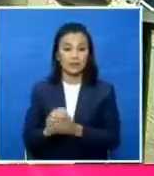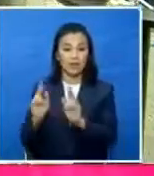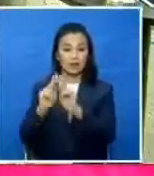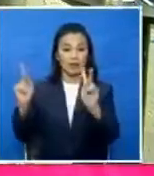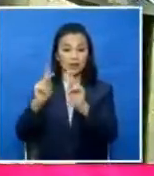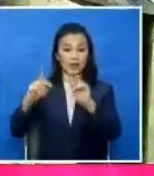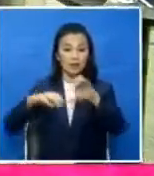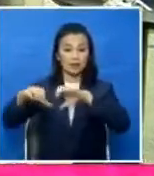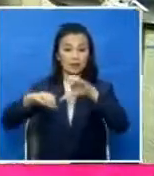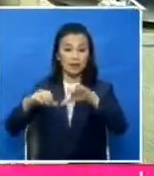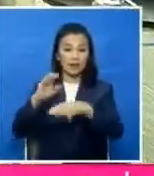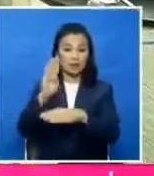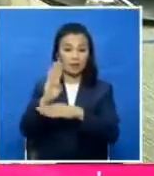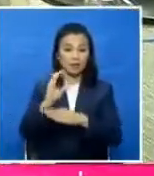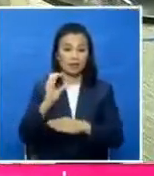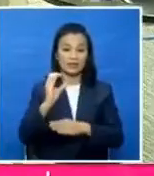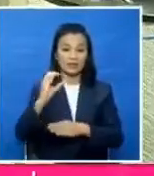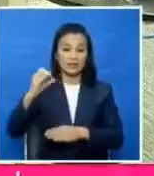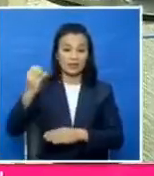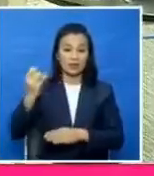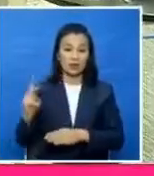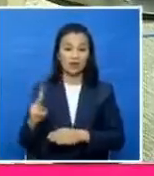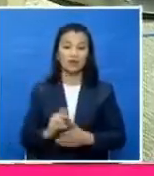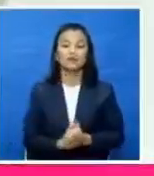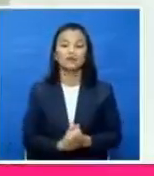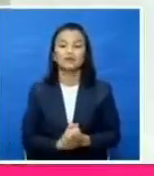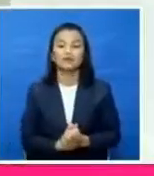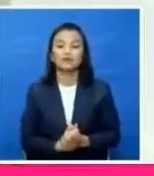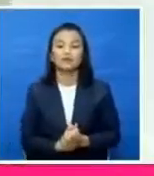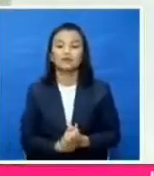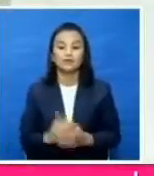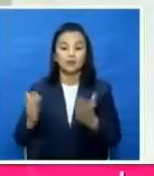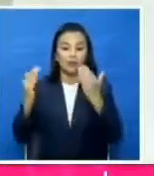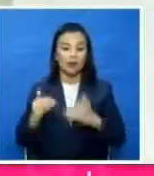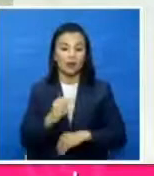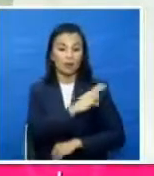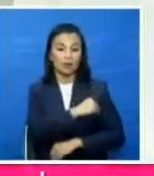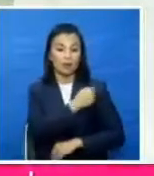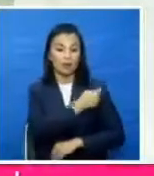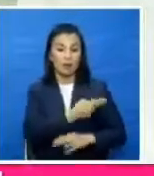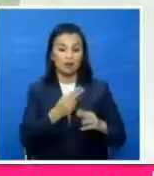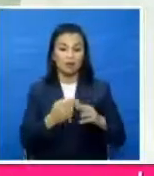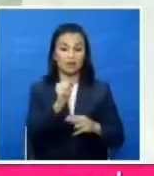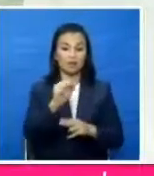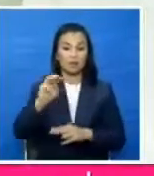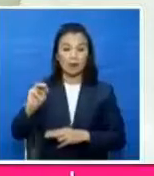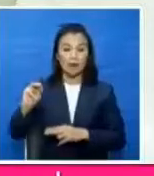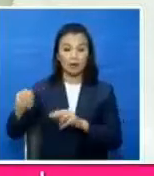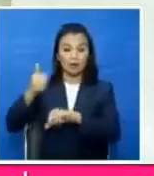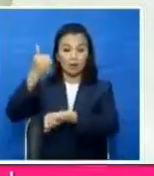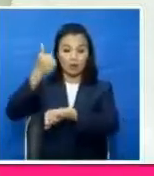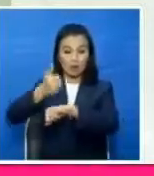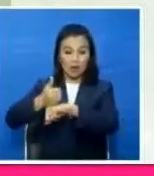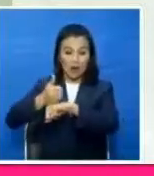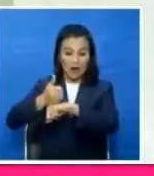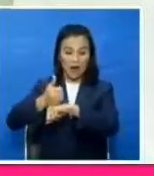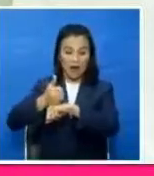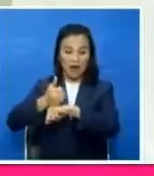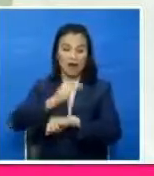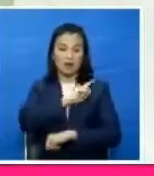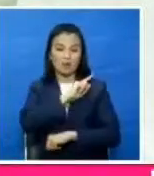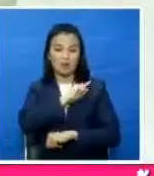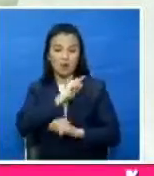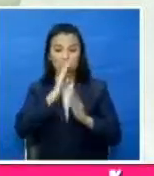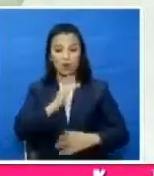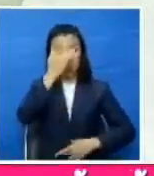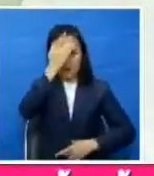ผู้จัดการบริษัทซีคอนจำกัดนายแพทย์สมมาตรสมสิริหัวหน้าหน่วยส่งต่อและเคลื่อนย้ายผู้ป่วยโ